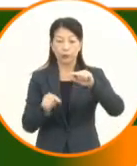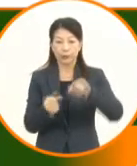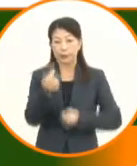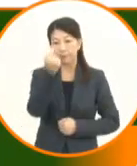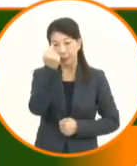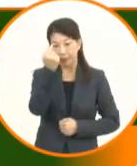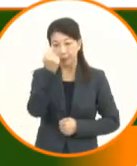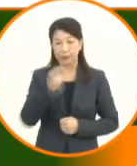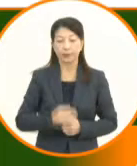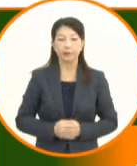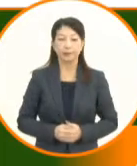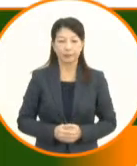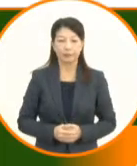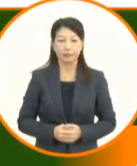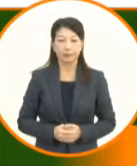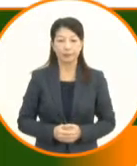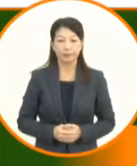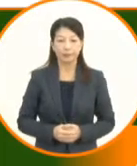に学んでいきます。